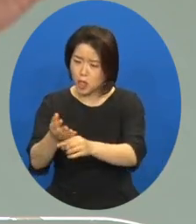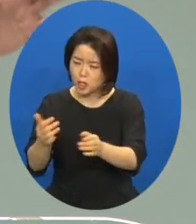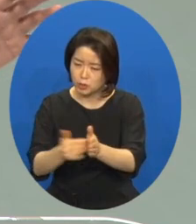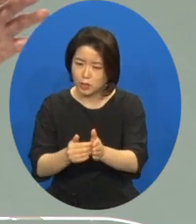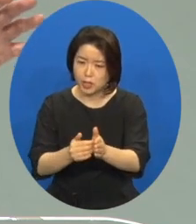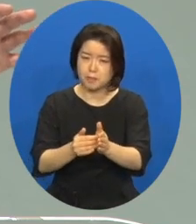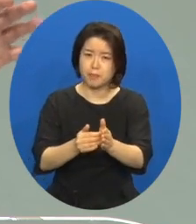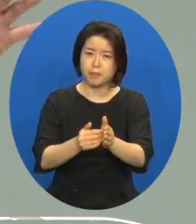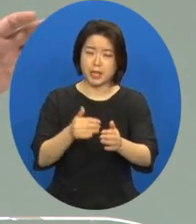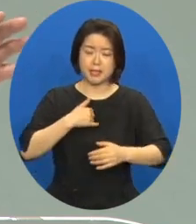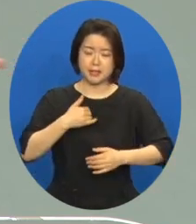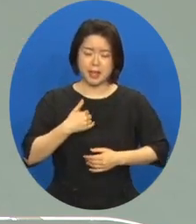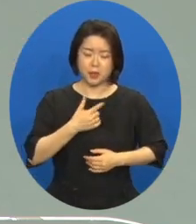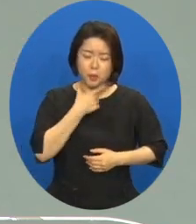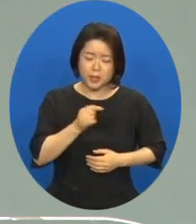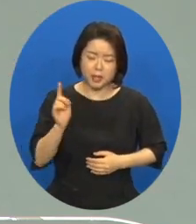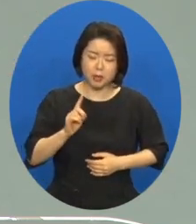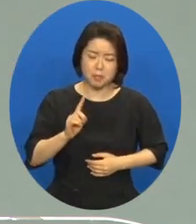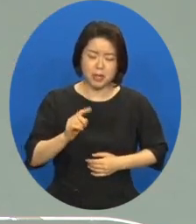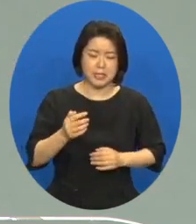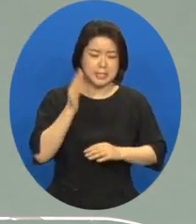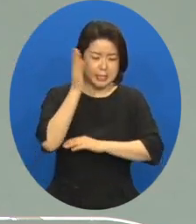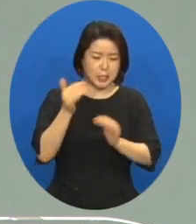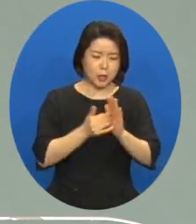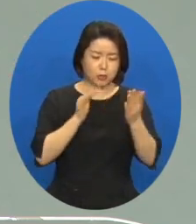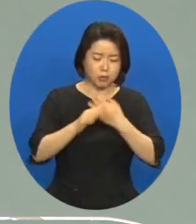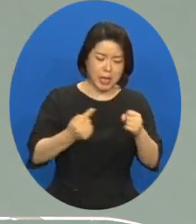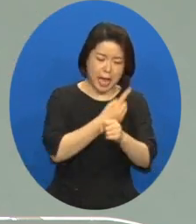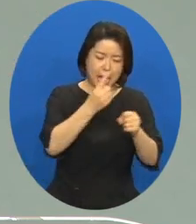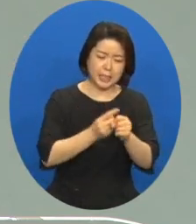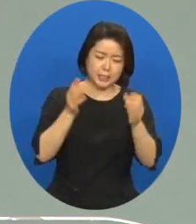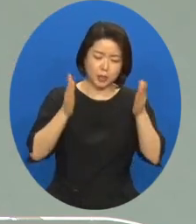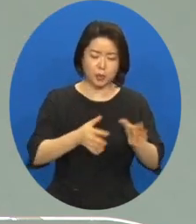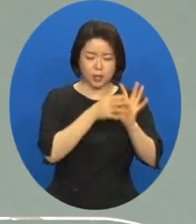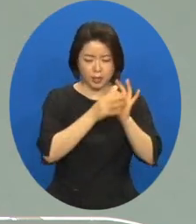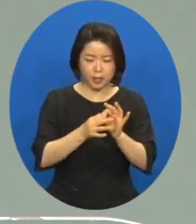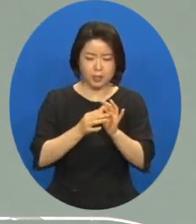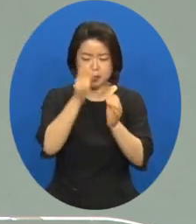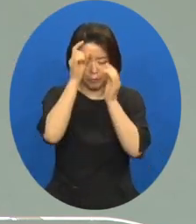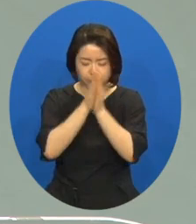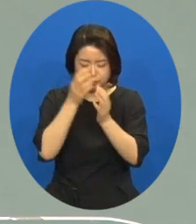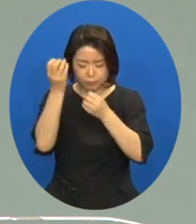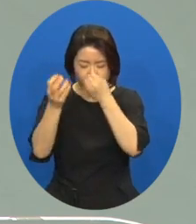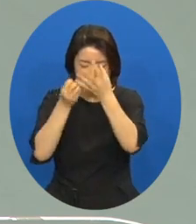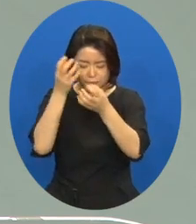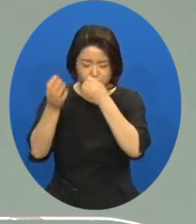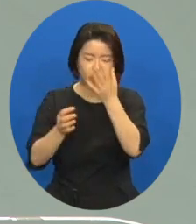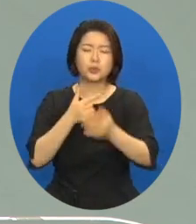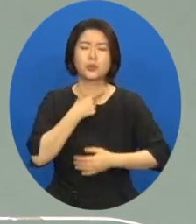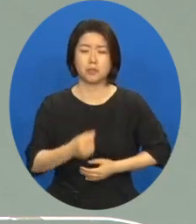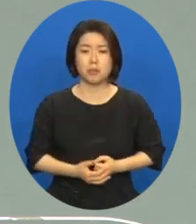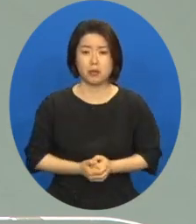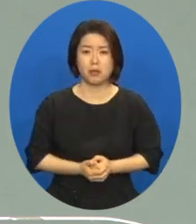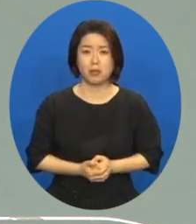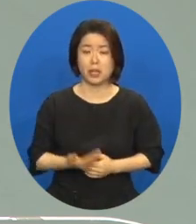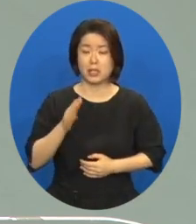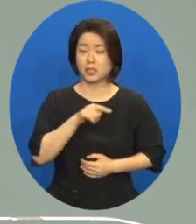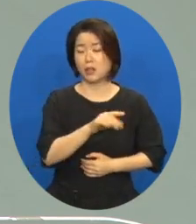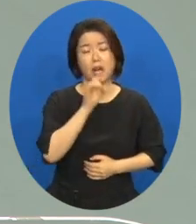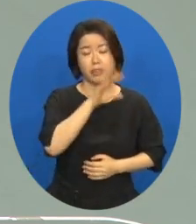그냥 한 시간 계속 기도했으면 좋겠어요. 구하면 주신다고 그랬으니까. 그런데 그럴 수가